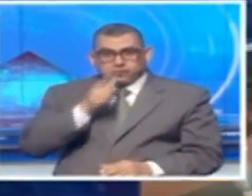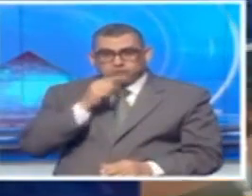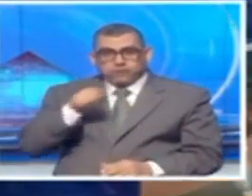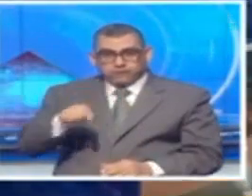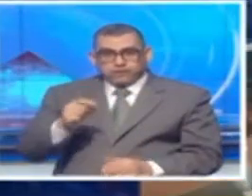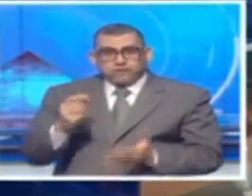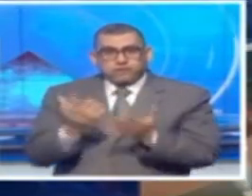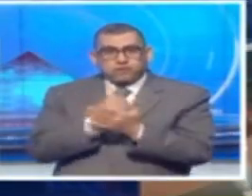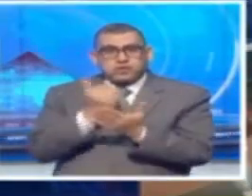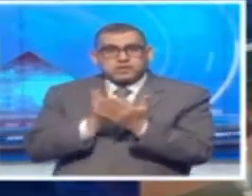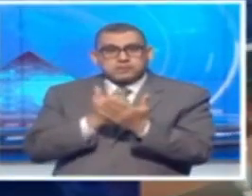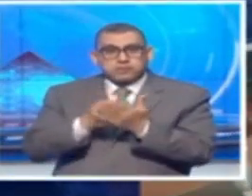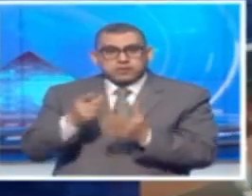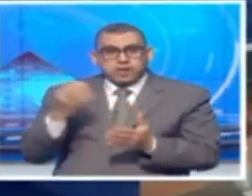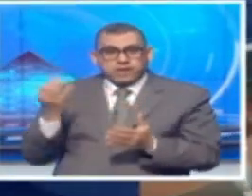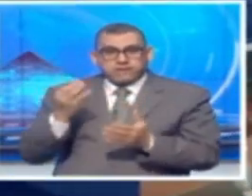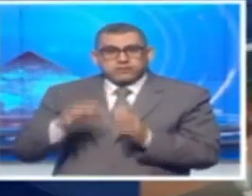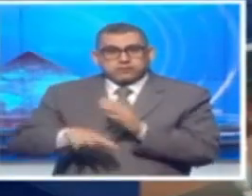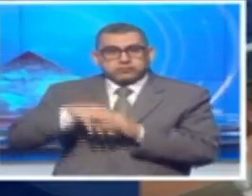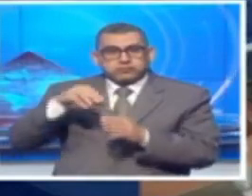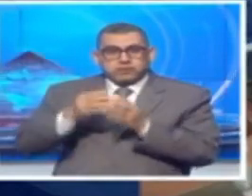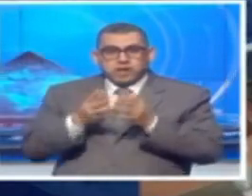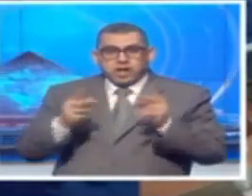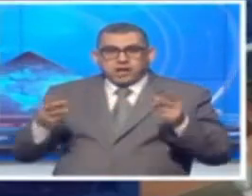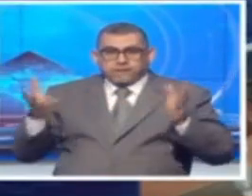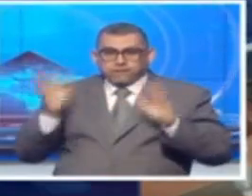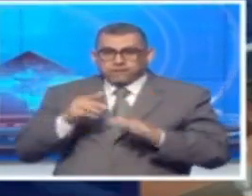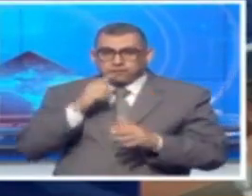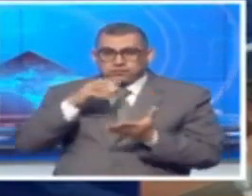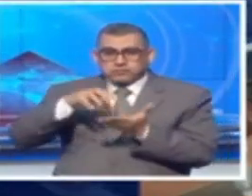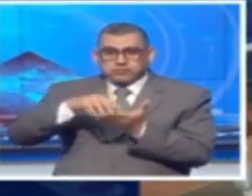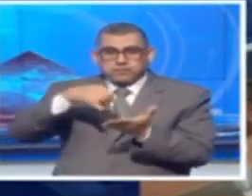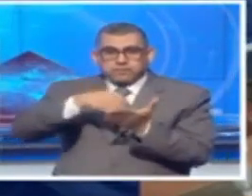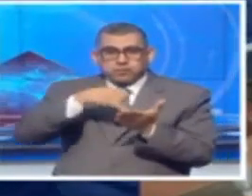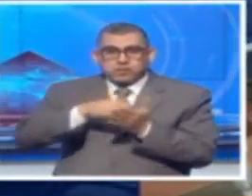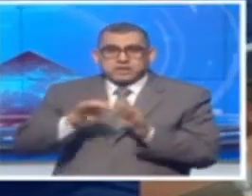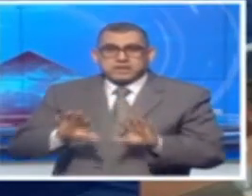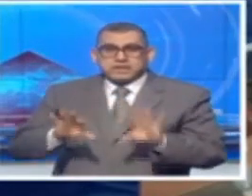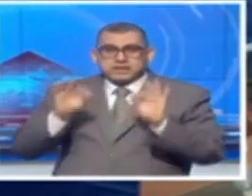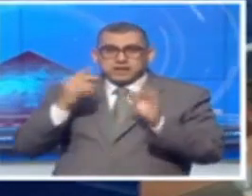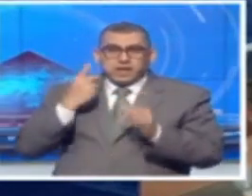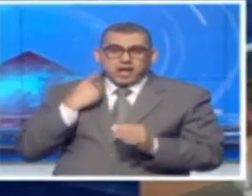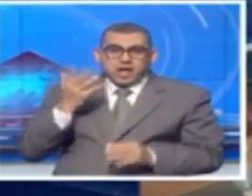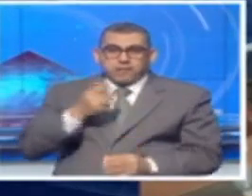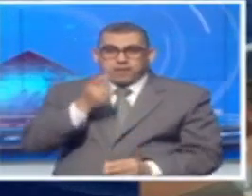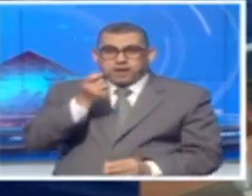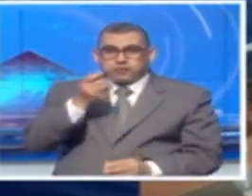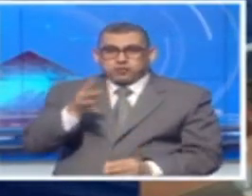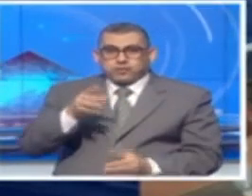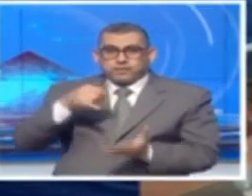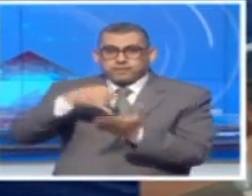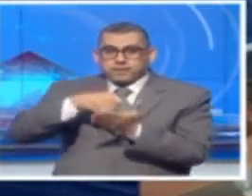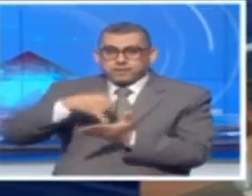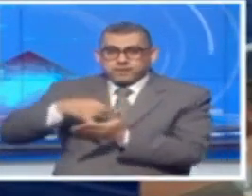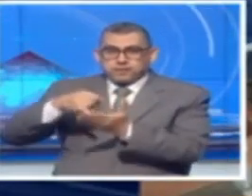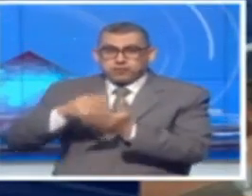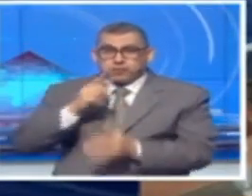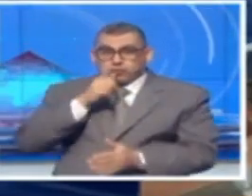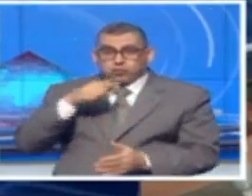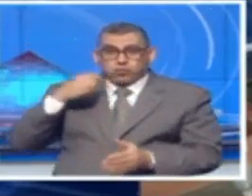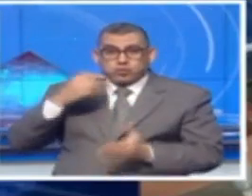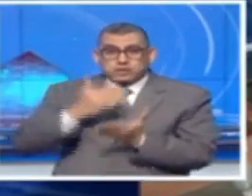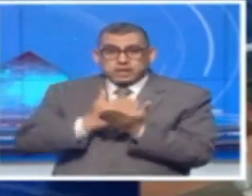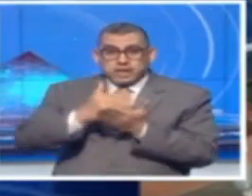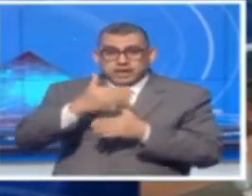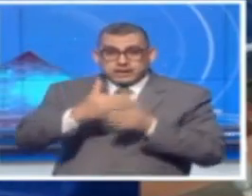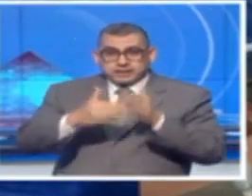وجود فرص استثمارية في مجالات عديدة بالمدن الجديدة التي بلغت 45 مدينة.